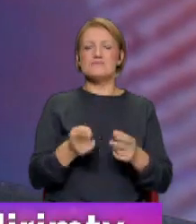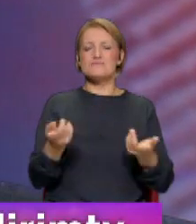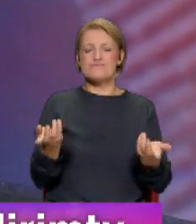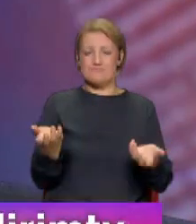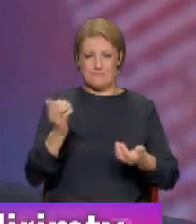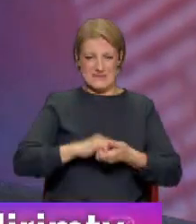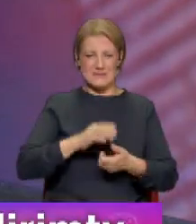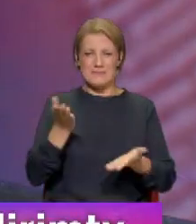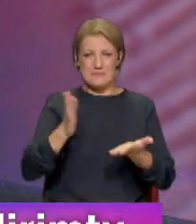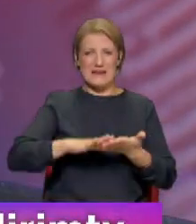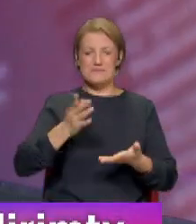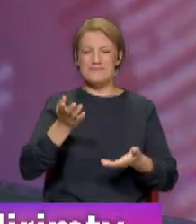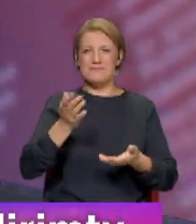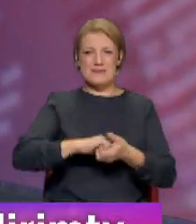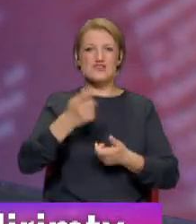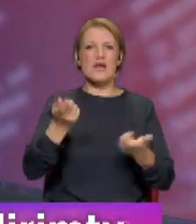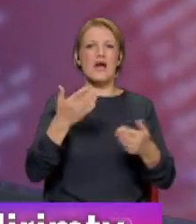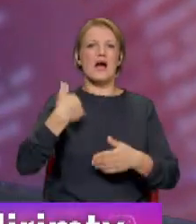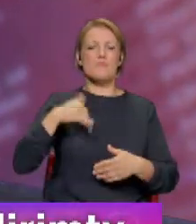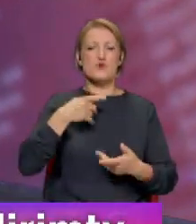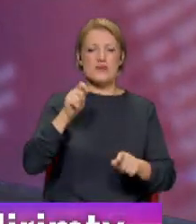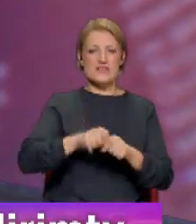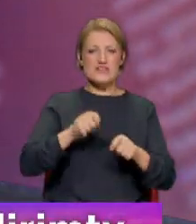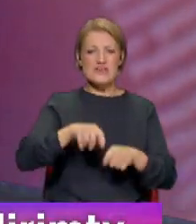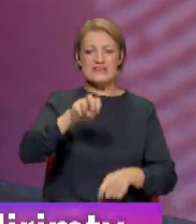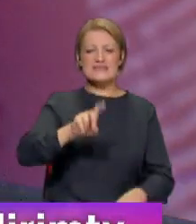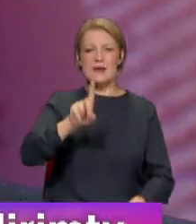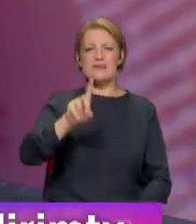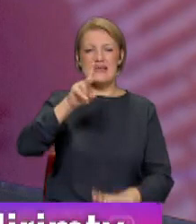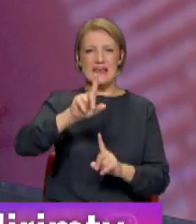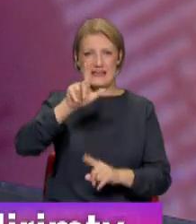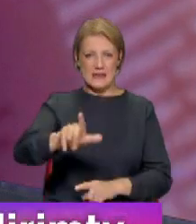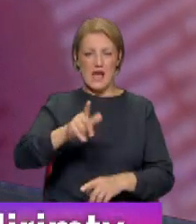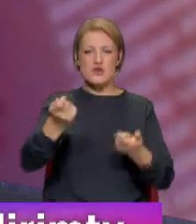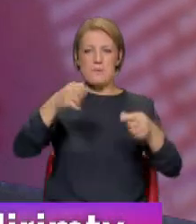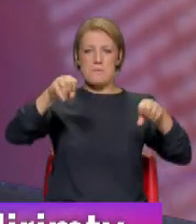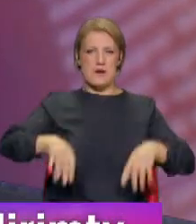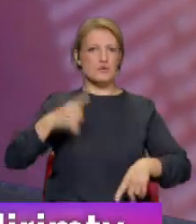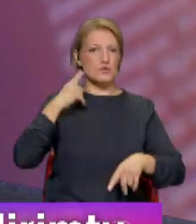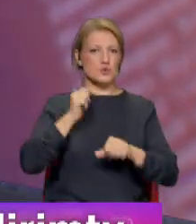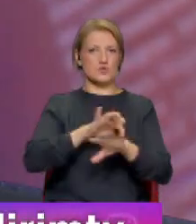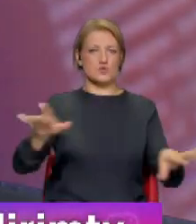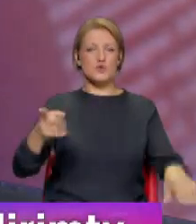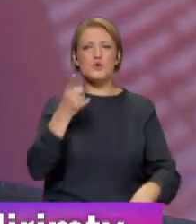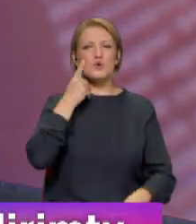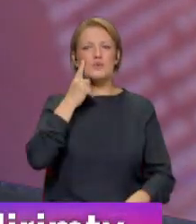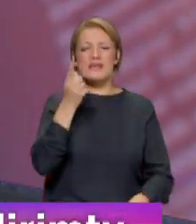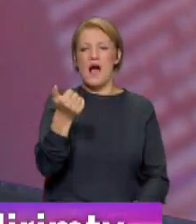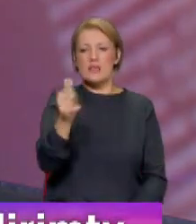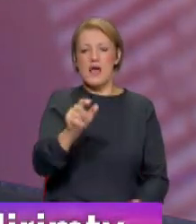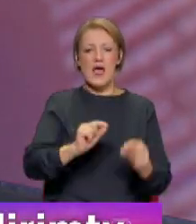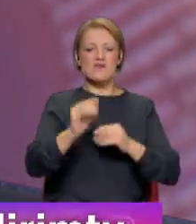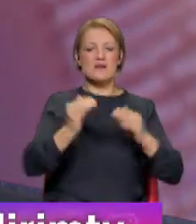iş 81 ilde bir günlük iş bırakacağını duyurdu ve Masadaki Yetkili Sendika Memursen hükumetin 6 aylık